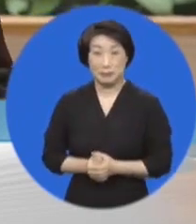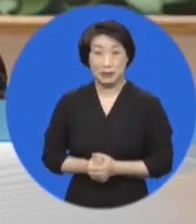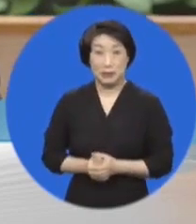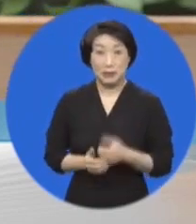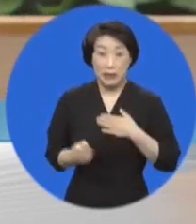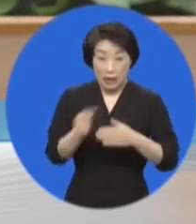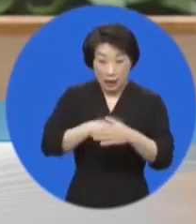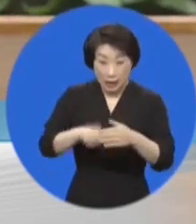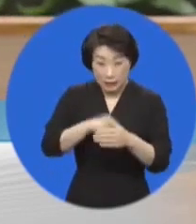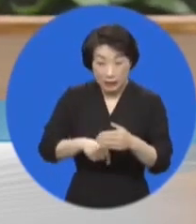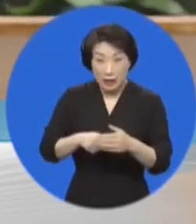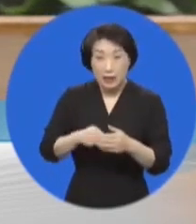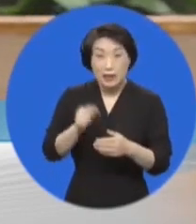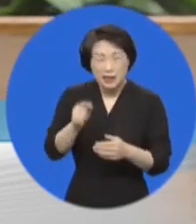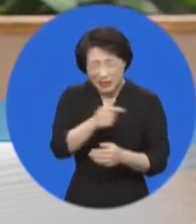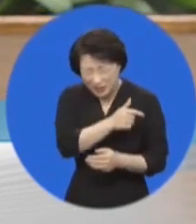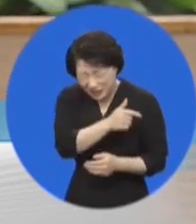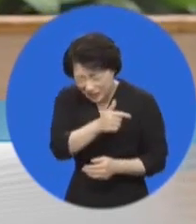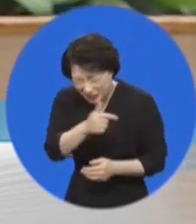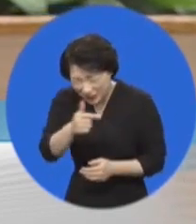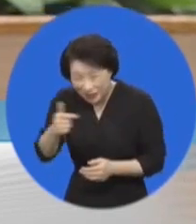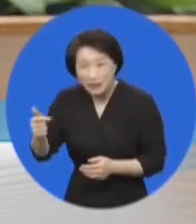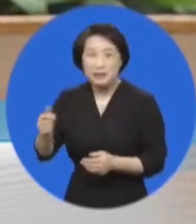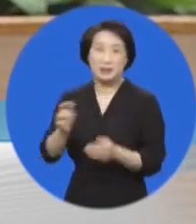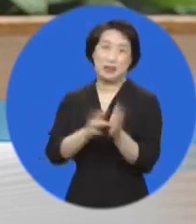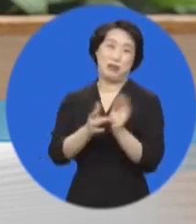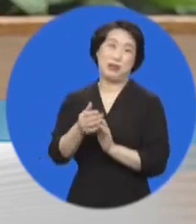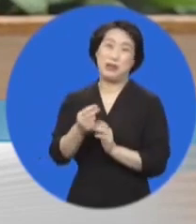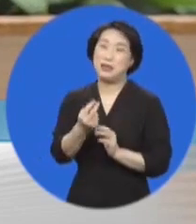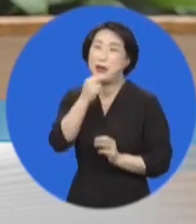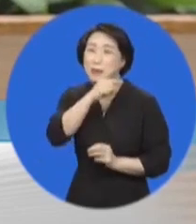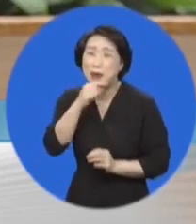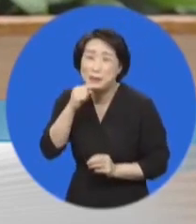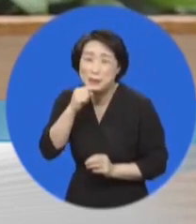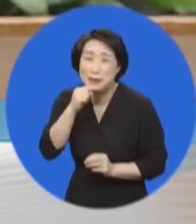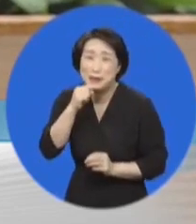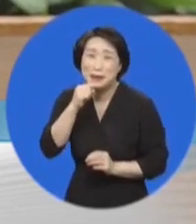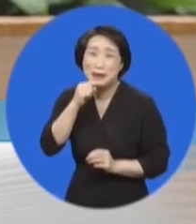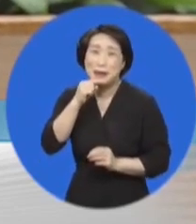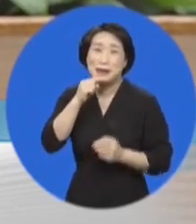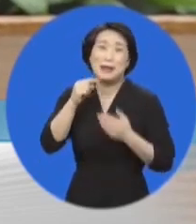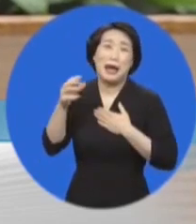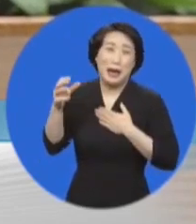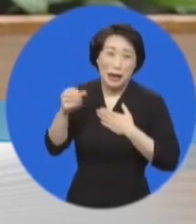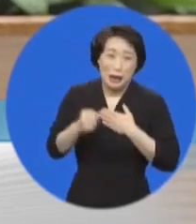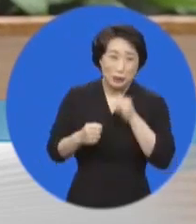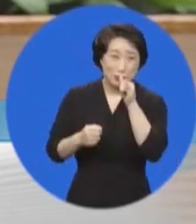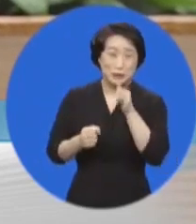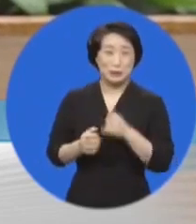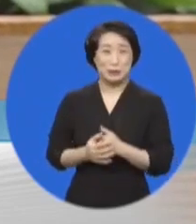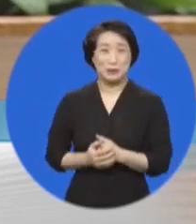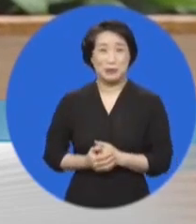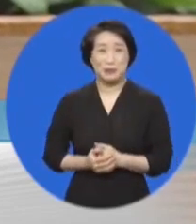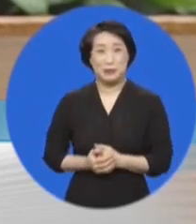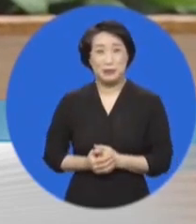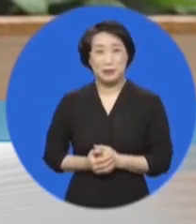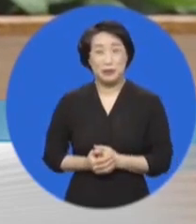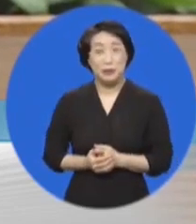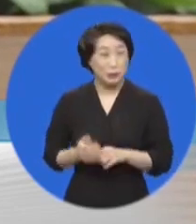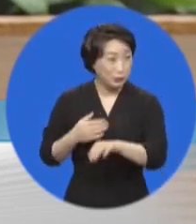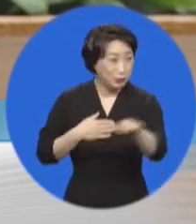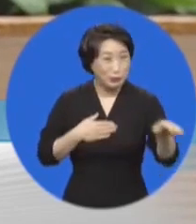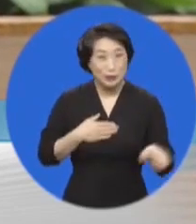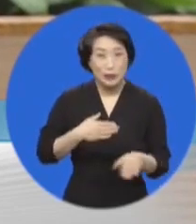내 안에 그런 어마어마한 피의 생명을 가지고